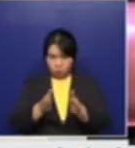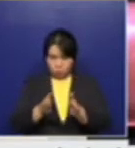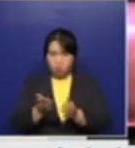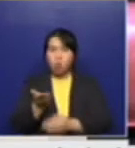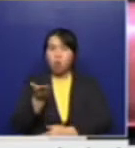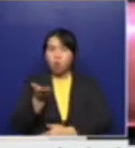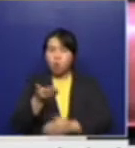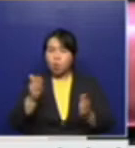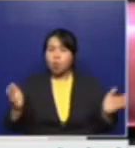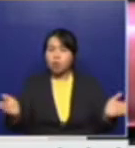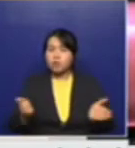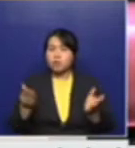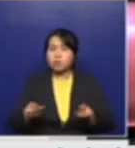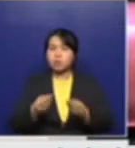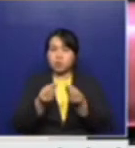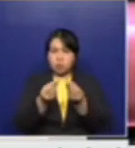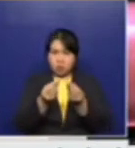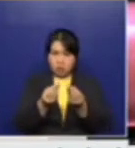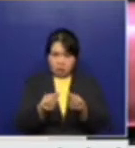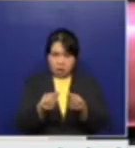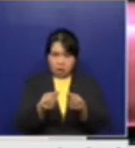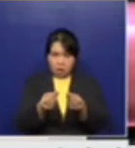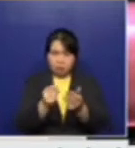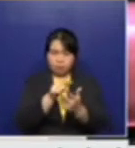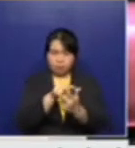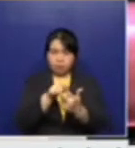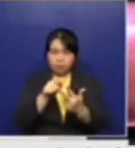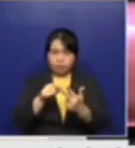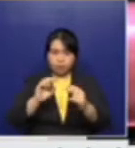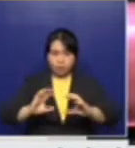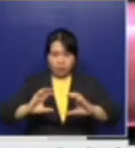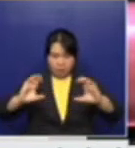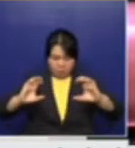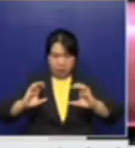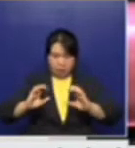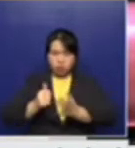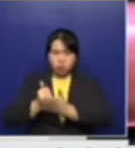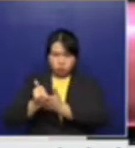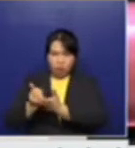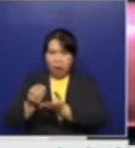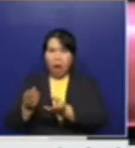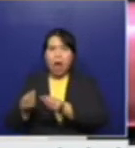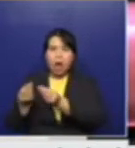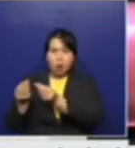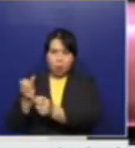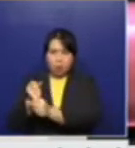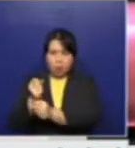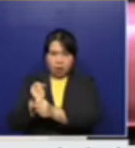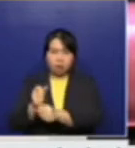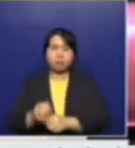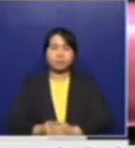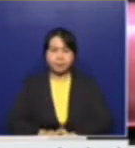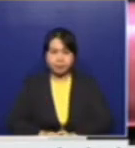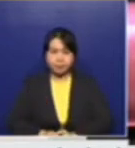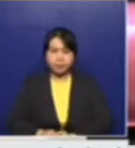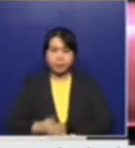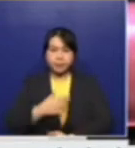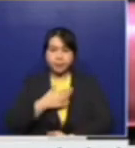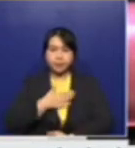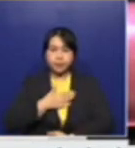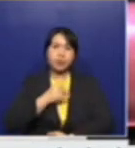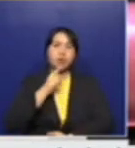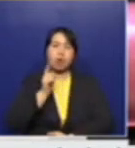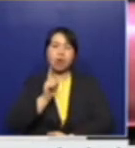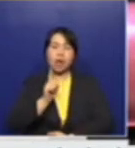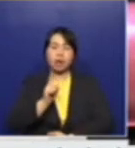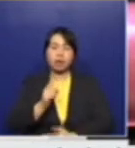ขอสนับสนุนให้ยติทั้ง3คือรัฐบาลรับไปดำเนินการท่านประธานครับผมต้องเรียนว่าในชีวิตของพวกเ